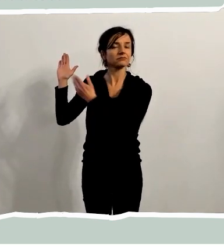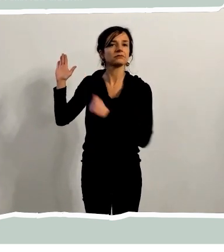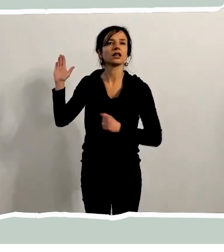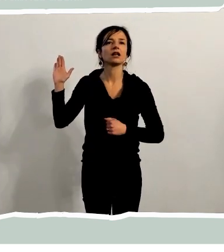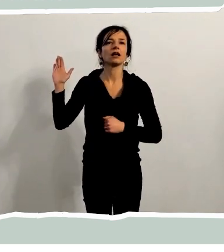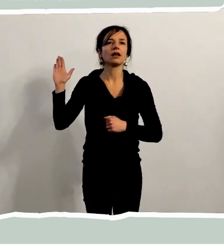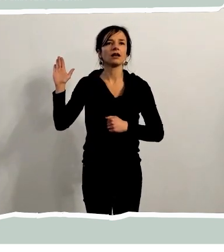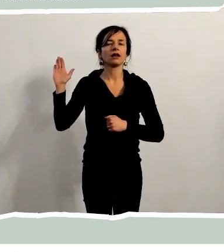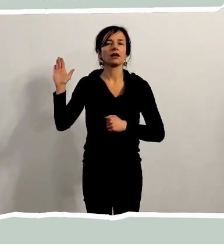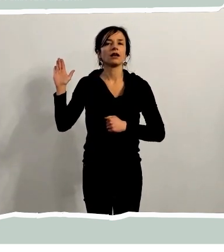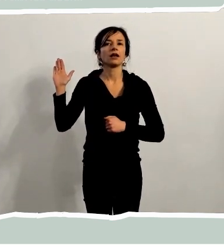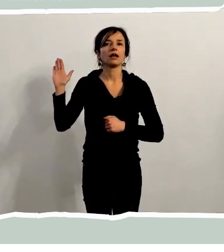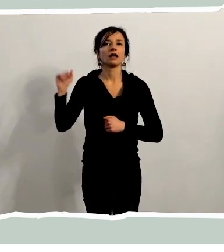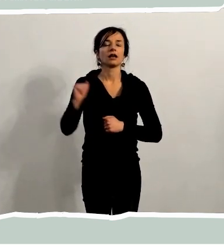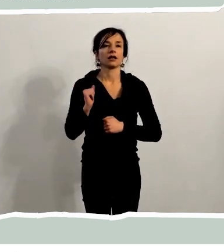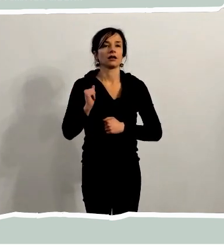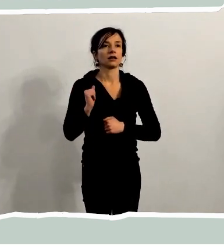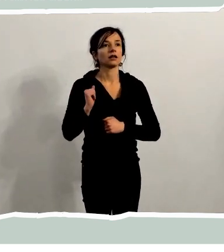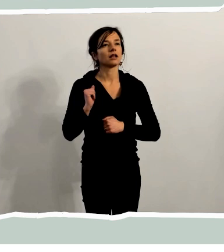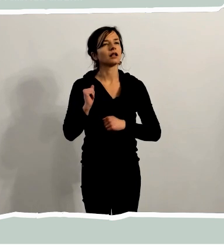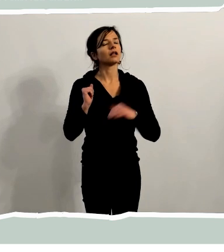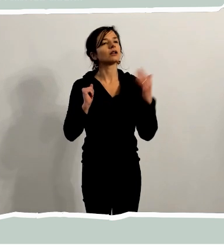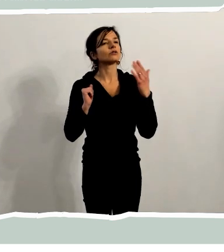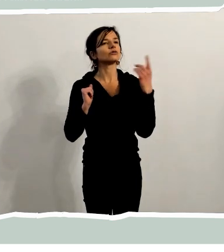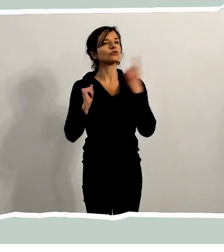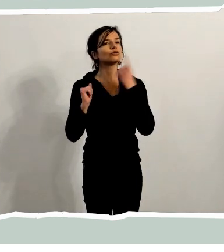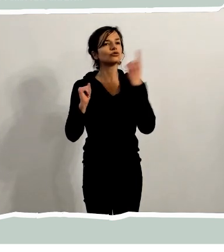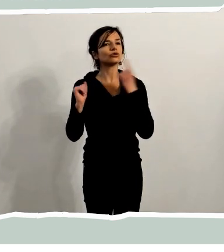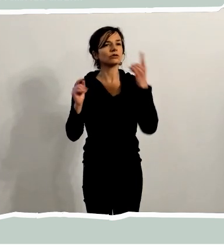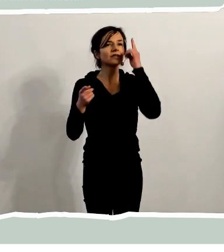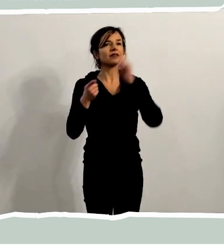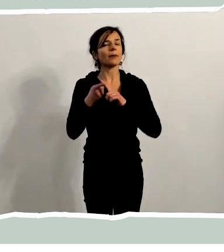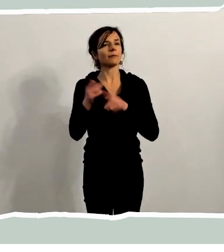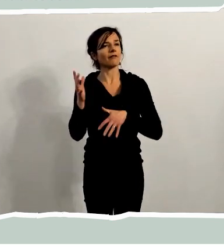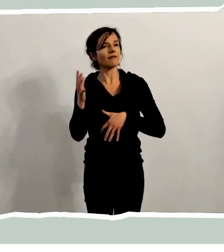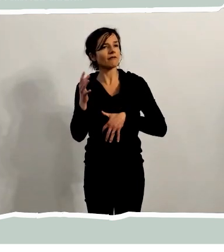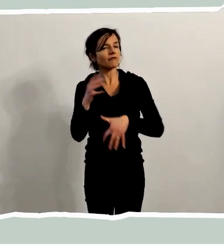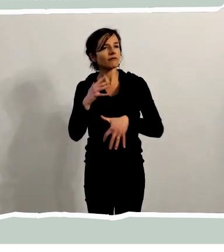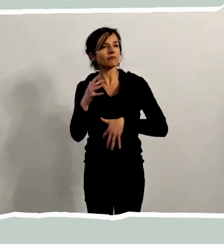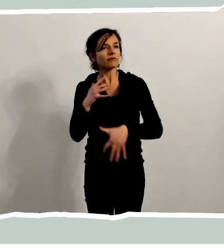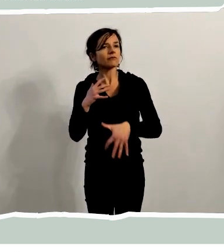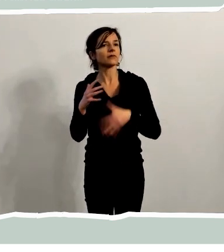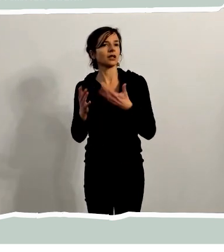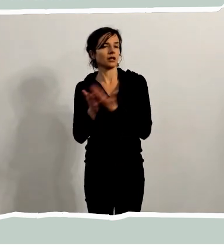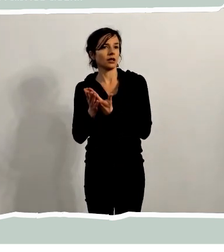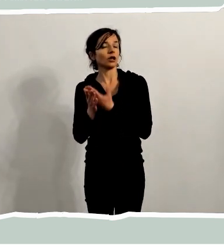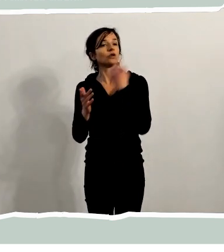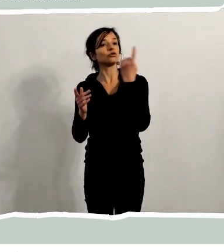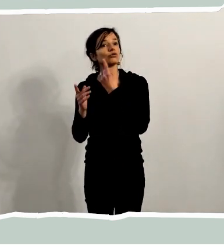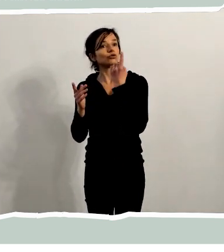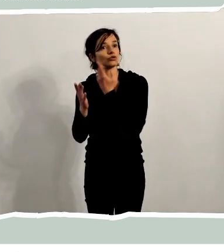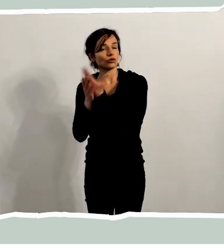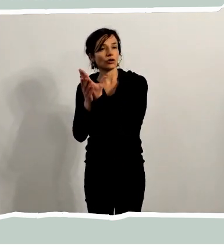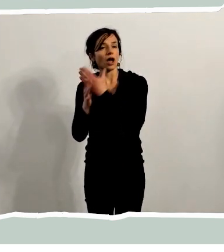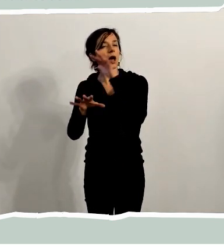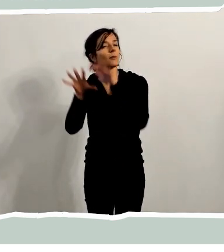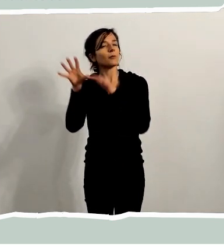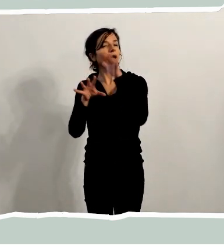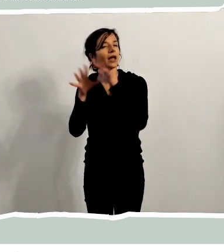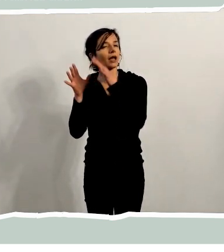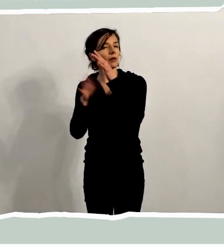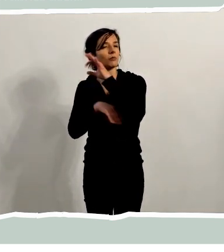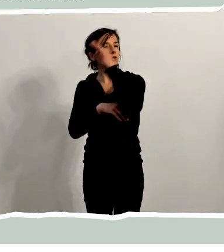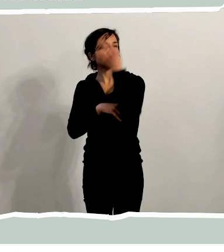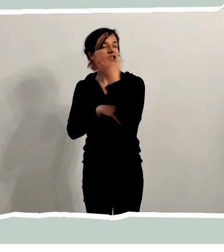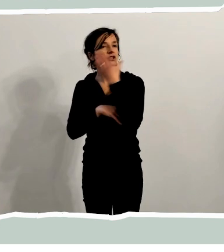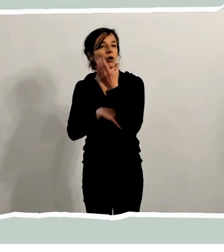que ce qu'on appelle l'indice de fécondité ou le taux de fécondité, ça correspond au nombre moyen d'enfants